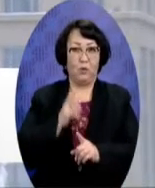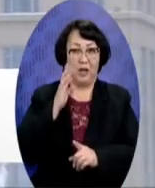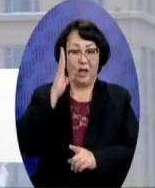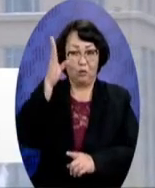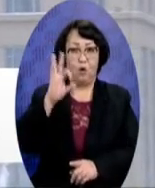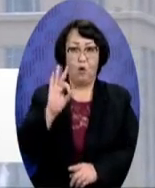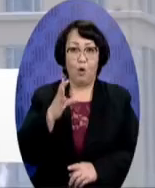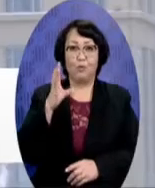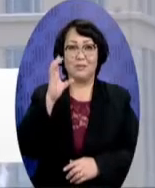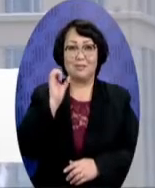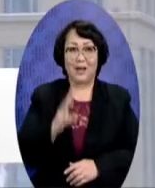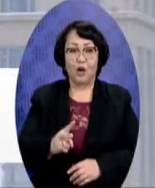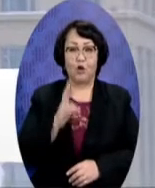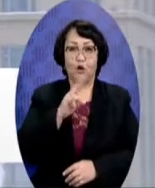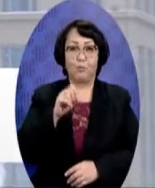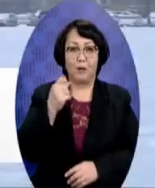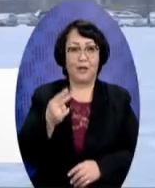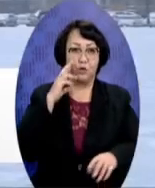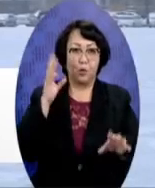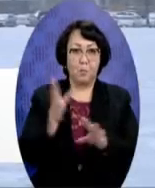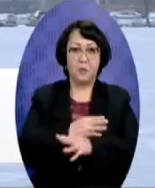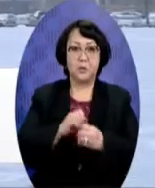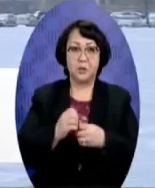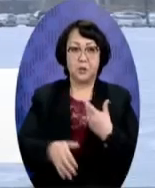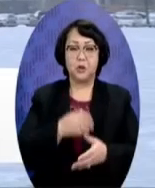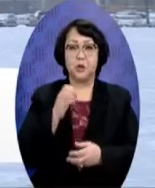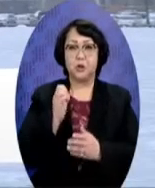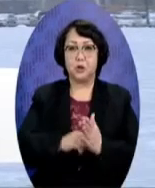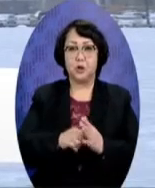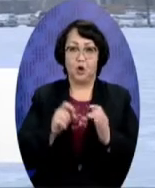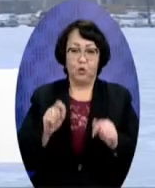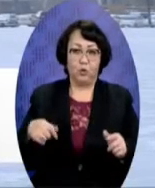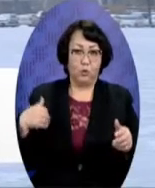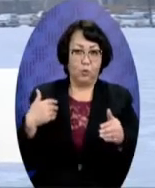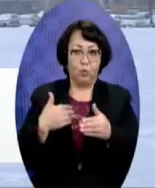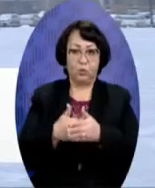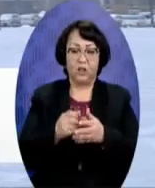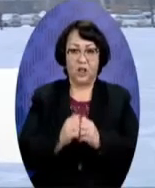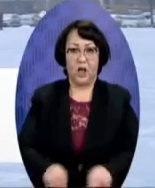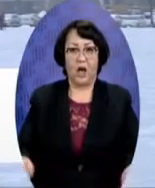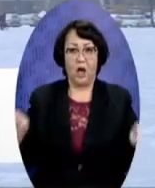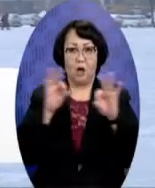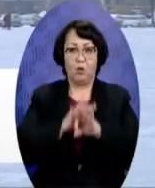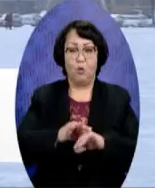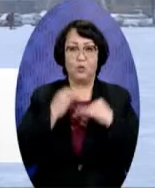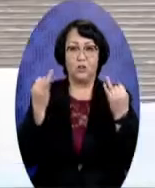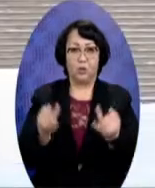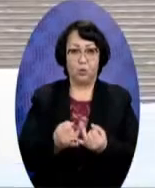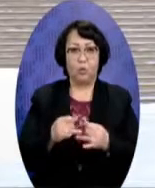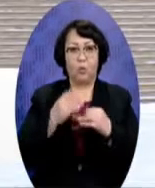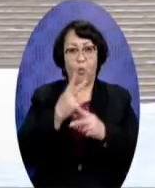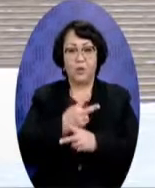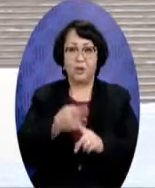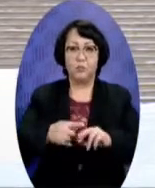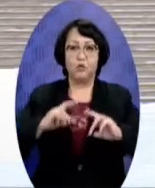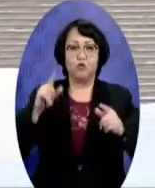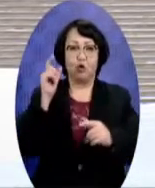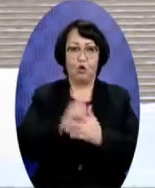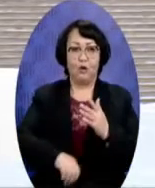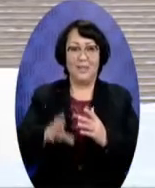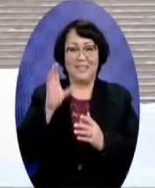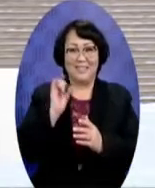өв сангийн корпорац байгуулагдах ёстой байсан боловч өнөөг хүртэл хэрэгжээгүй. Энэ удаагийн улсын хурл хуульд нэмэлт өөрчлөлт оруулж